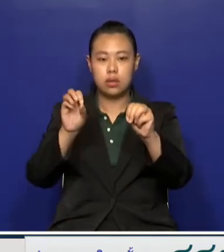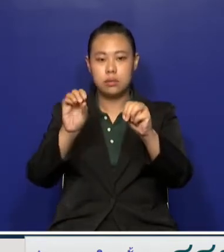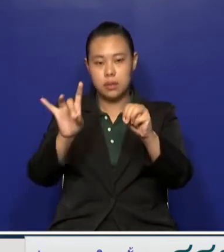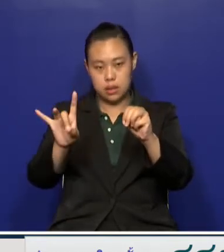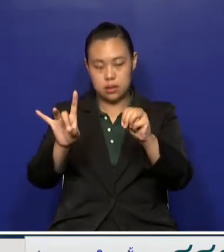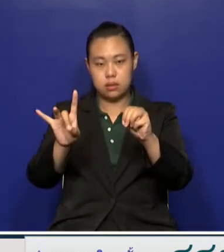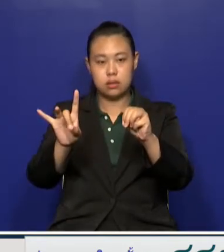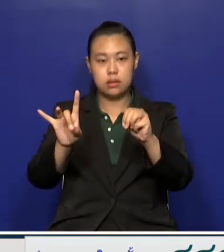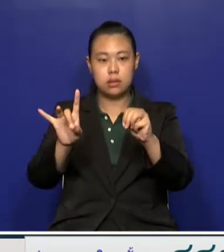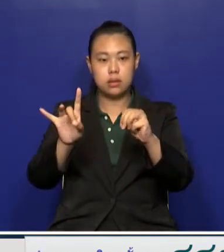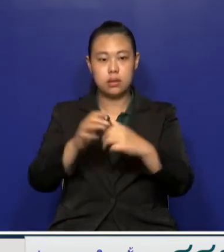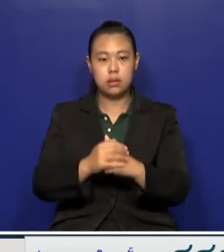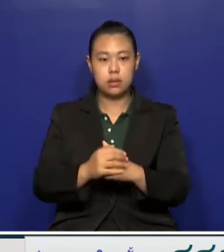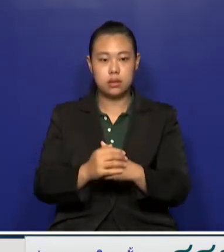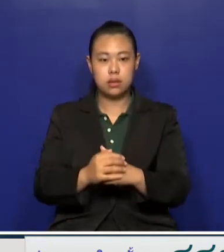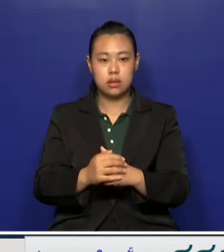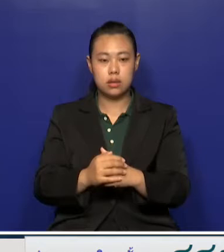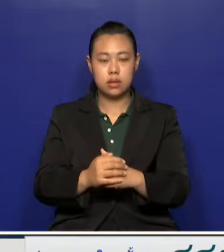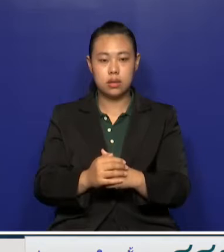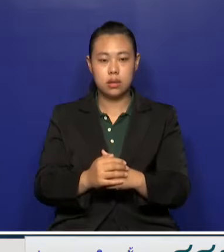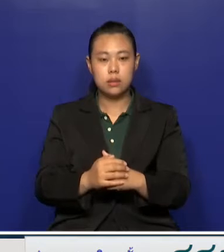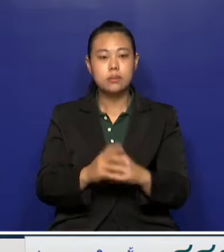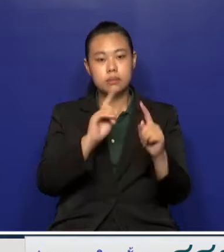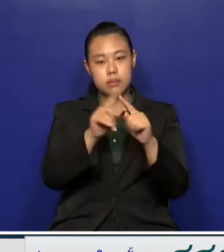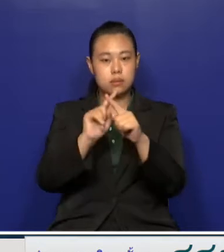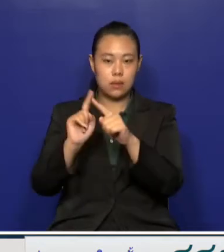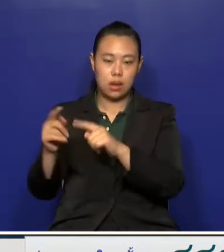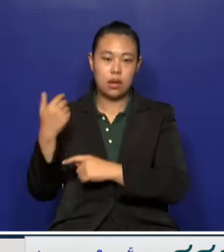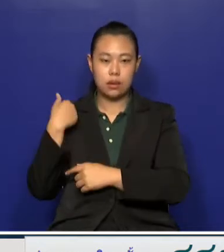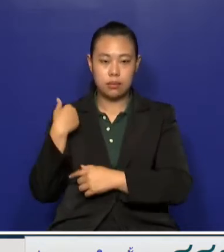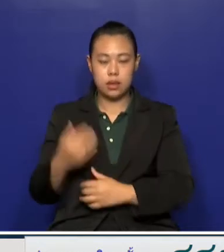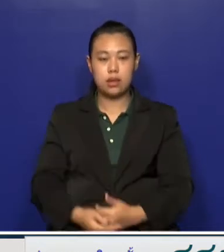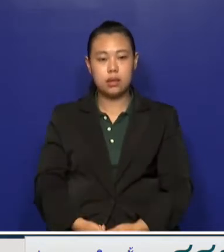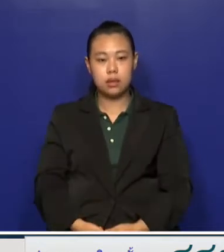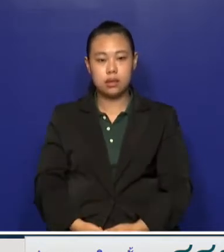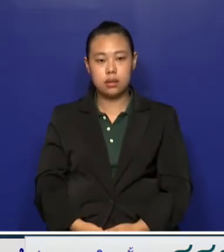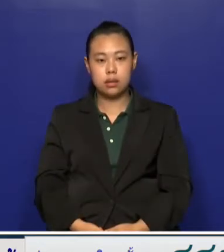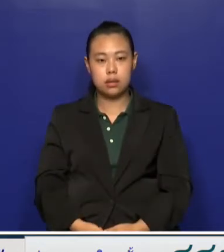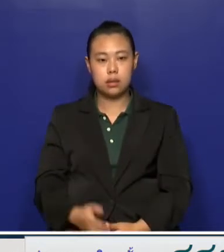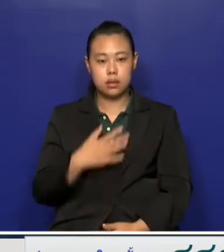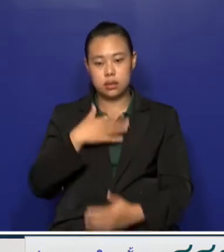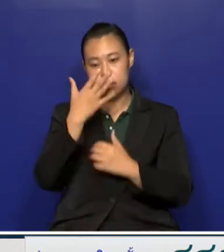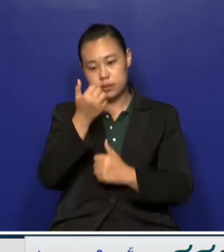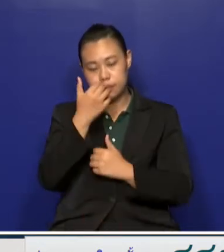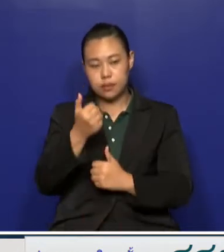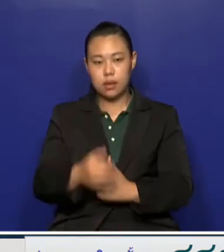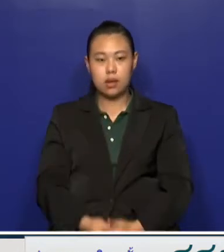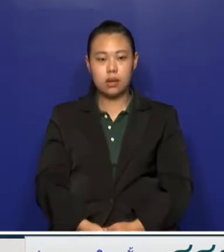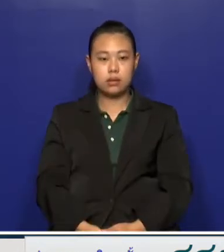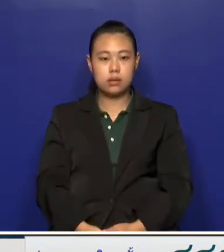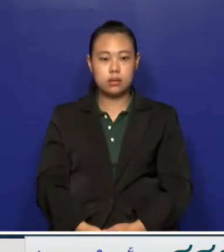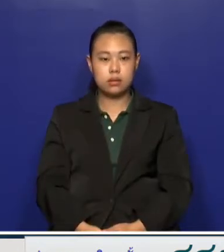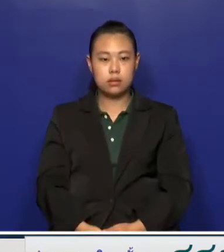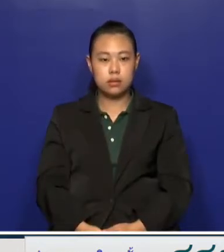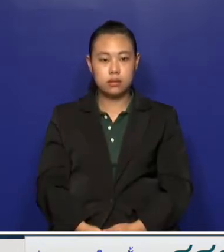258ซึ่งระบุไว้ในหลายด้านแต่ด้านที่ผมสนใจด้านที่ผมต้องการ